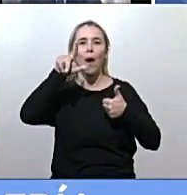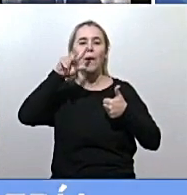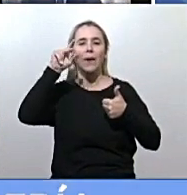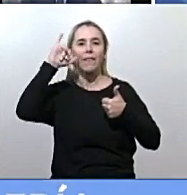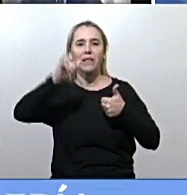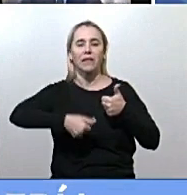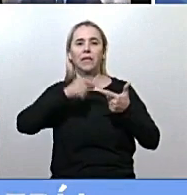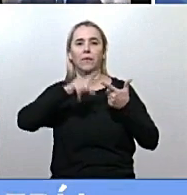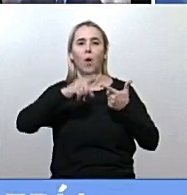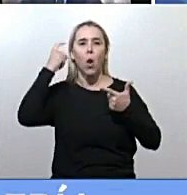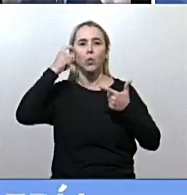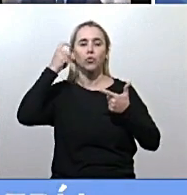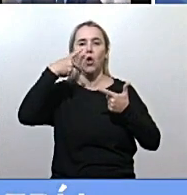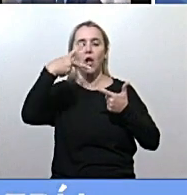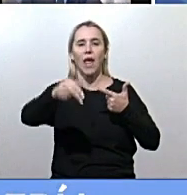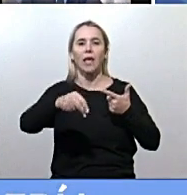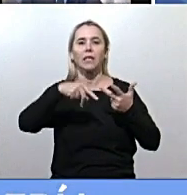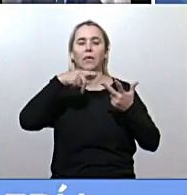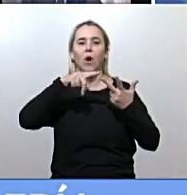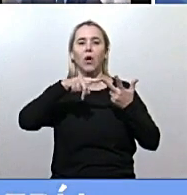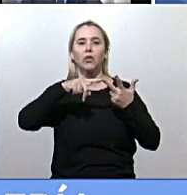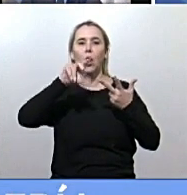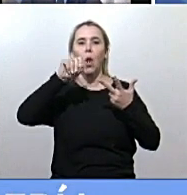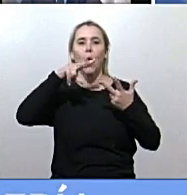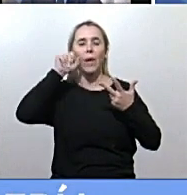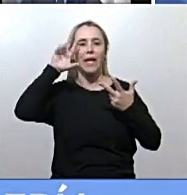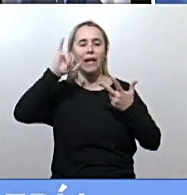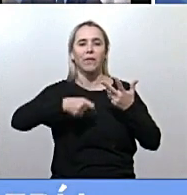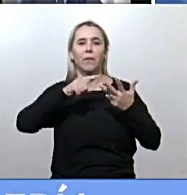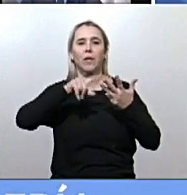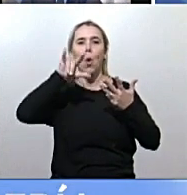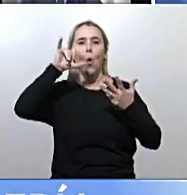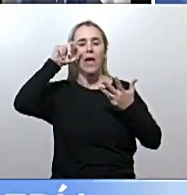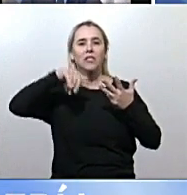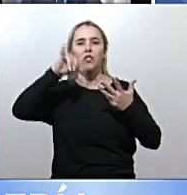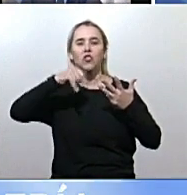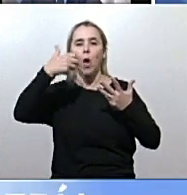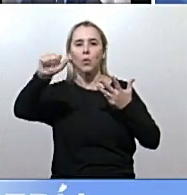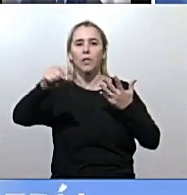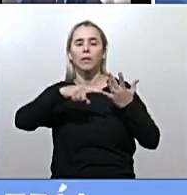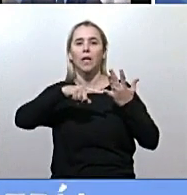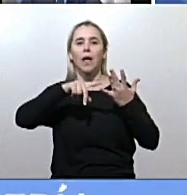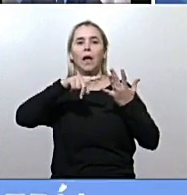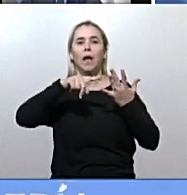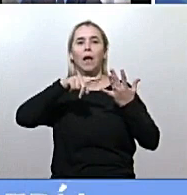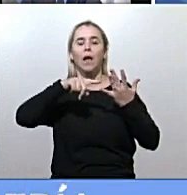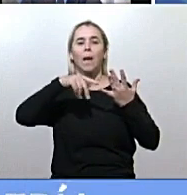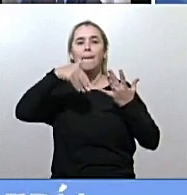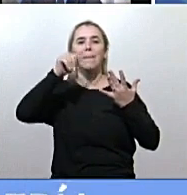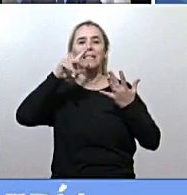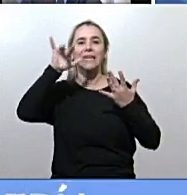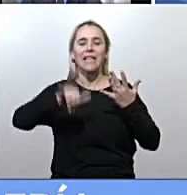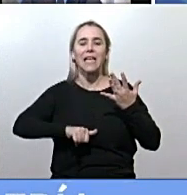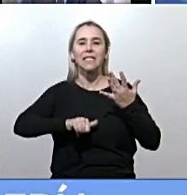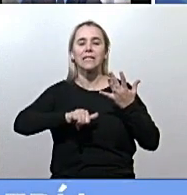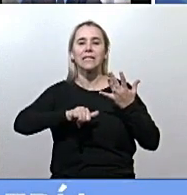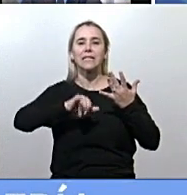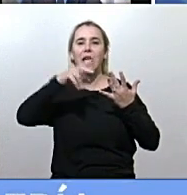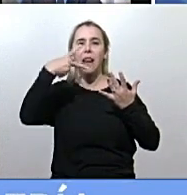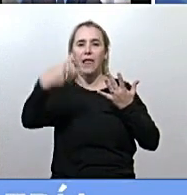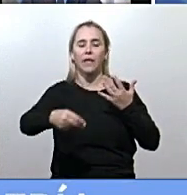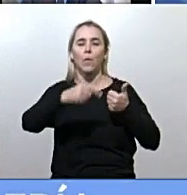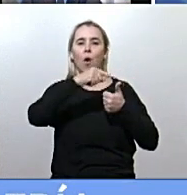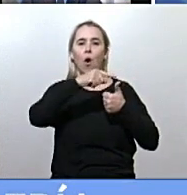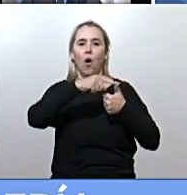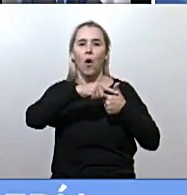afirmativo. Lustó, negativo. Lovera, afirmativo. Luenzo, afirmativo. Marino, ausente. Martínez Ernesto,